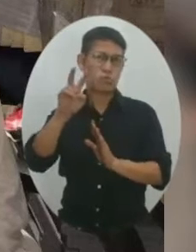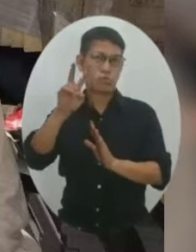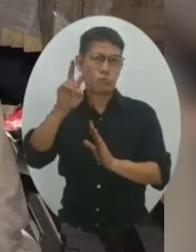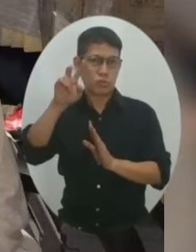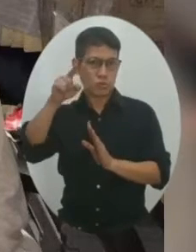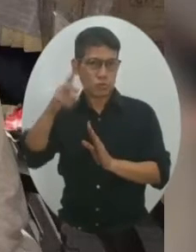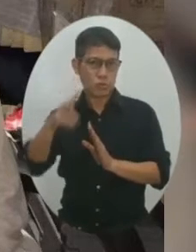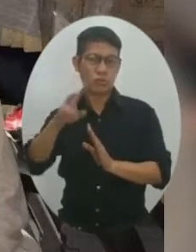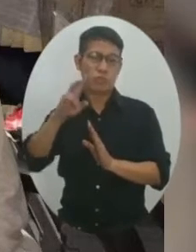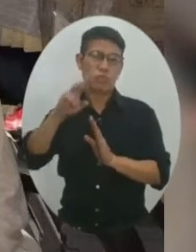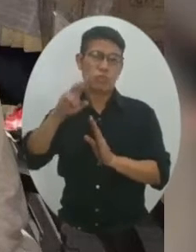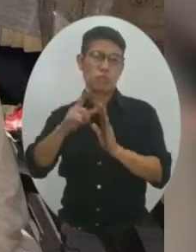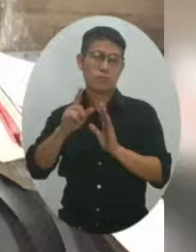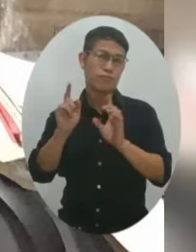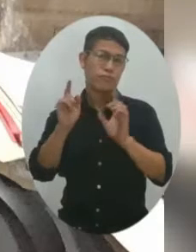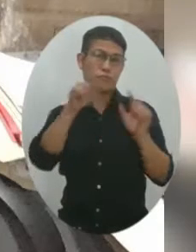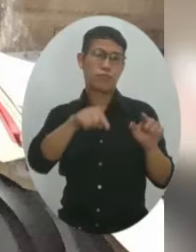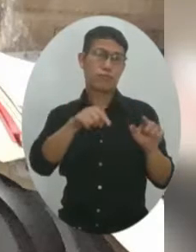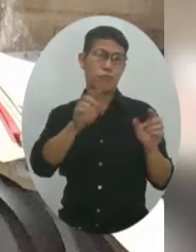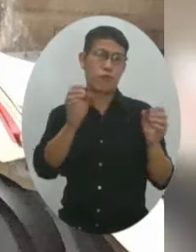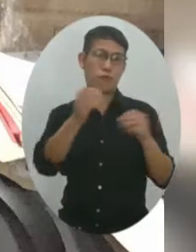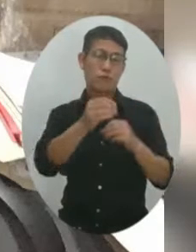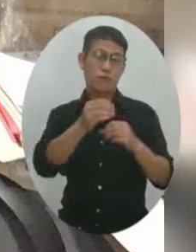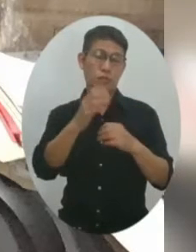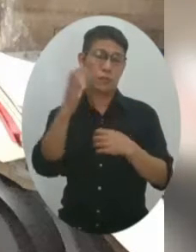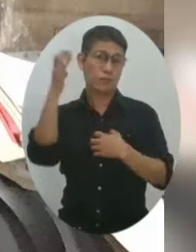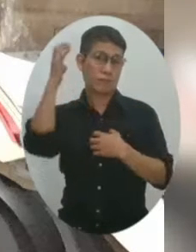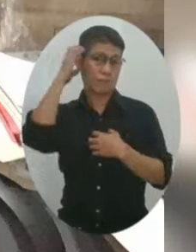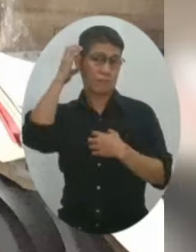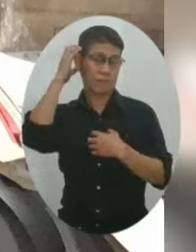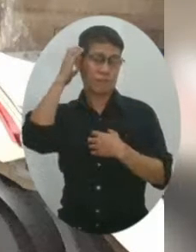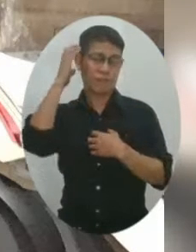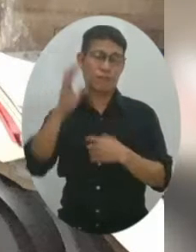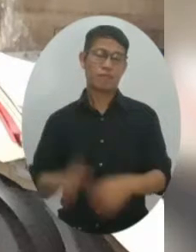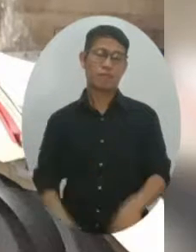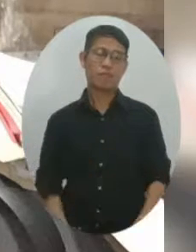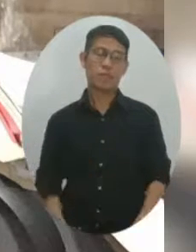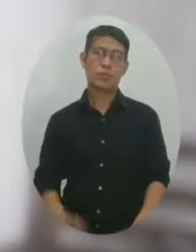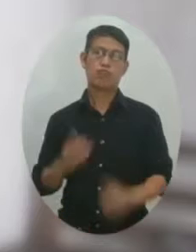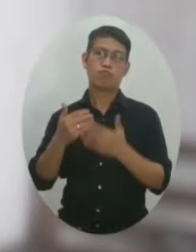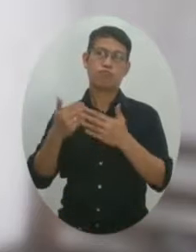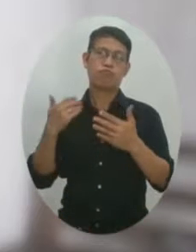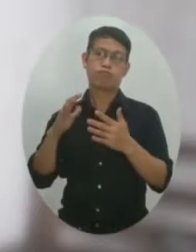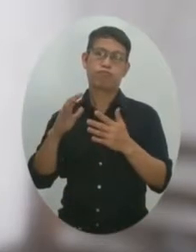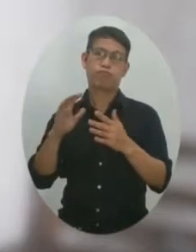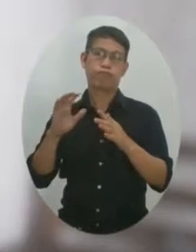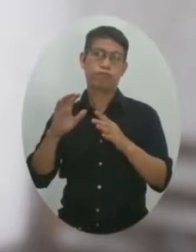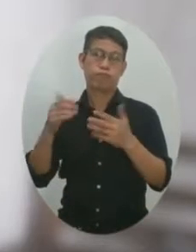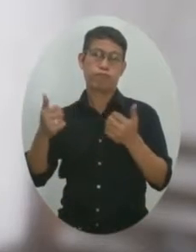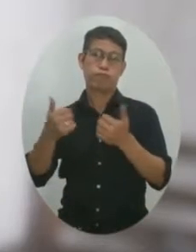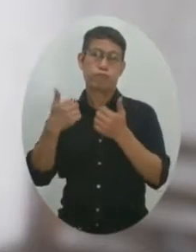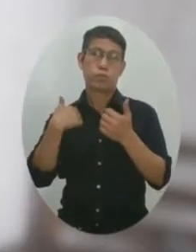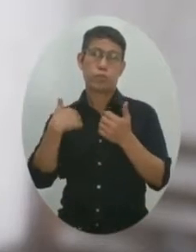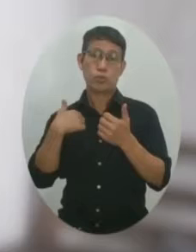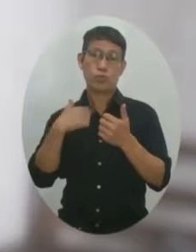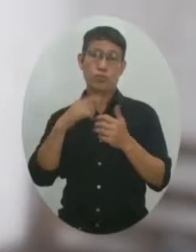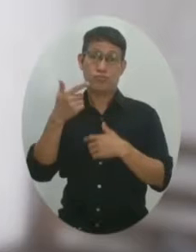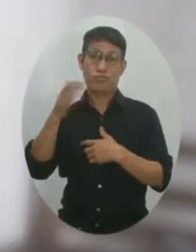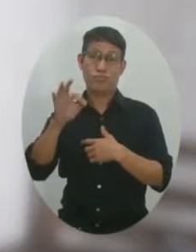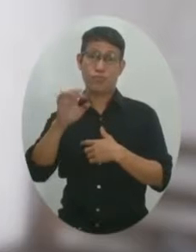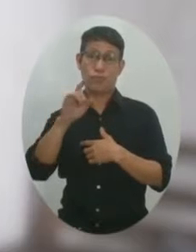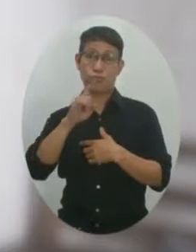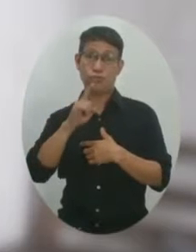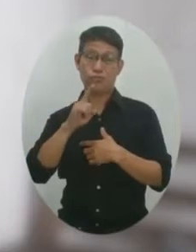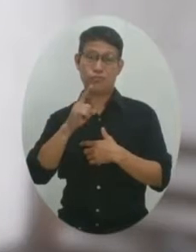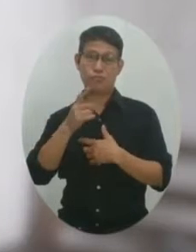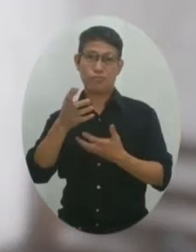2 and a half hours bago po makapunta sa office po sa Cubao. Before the accident po, nagplan na po kami ng girlfriend